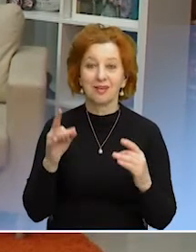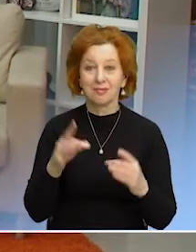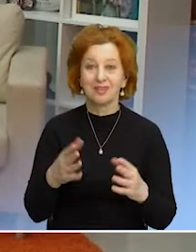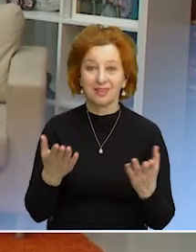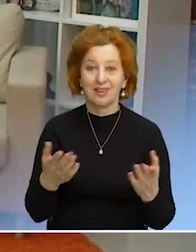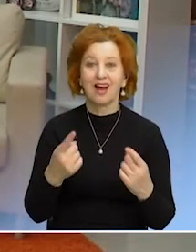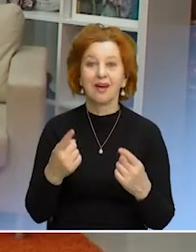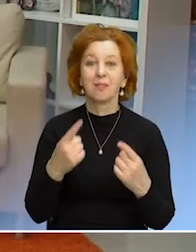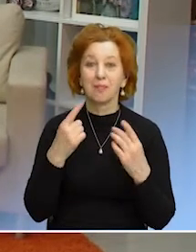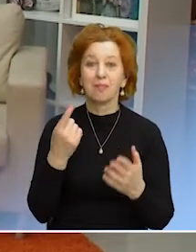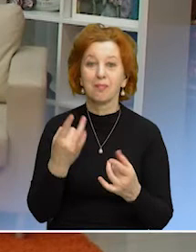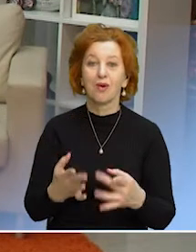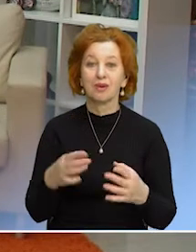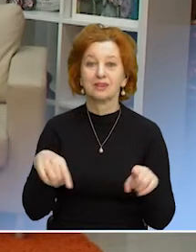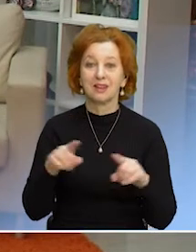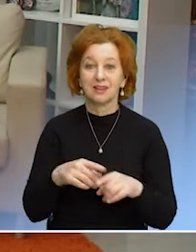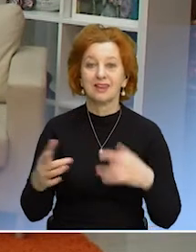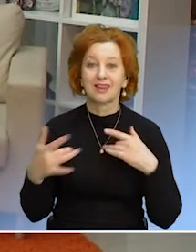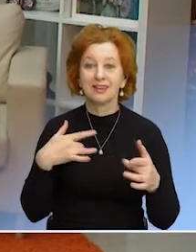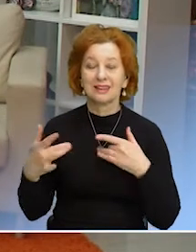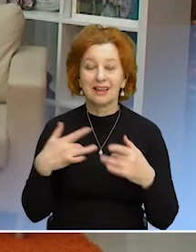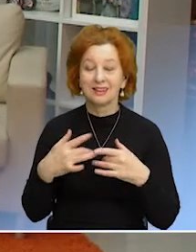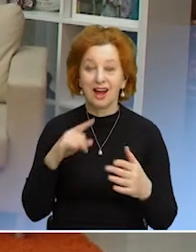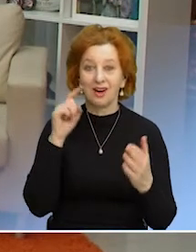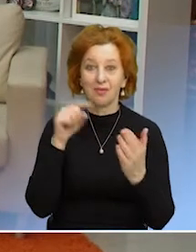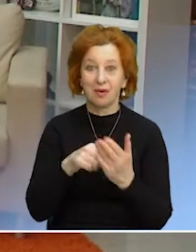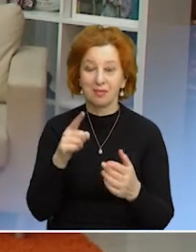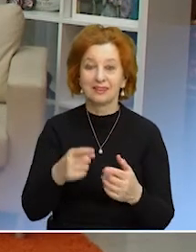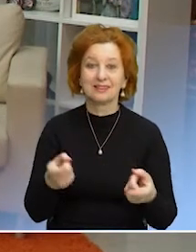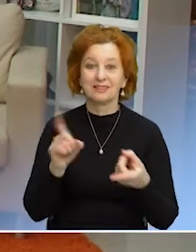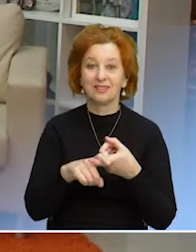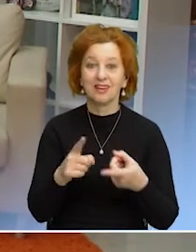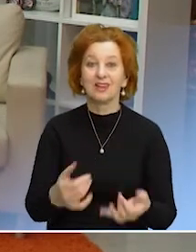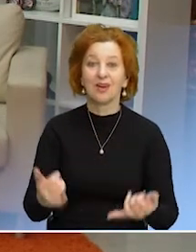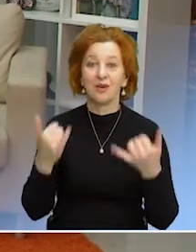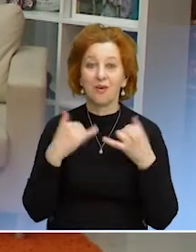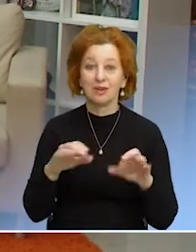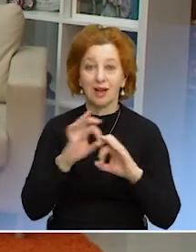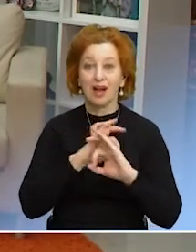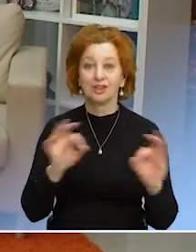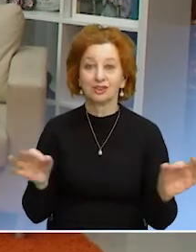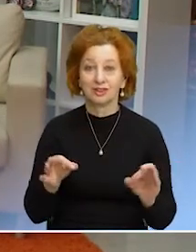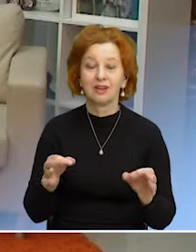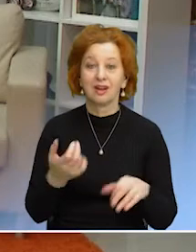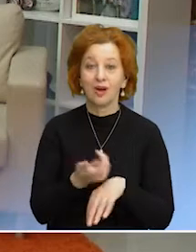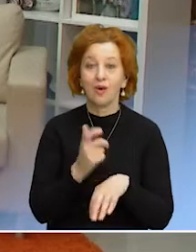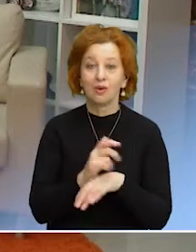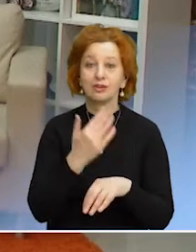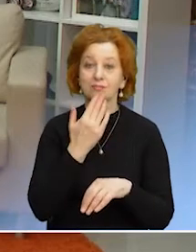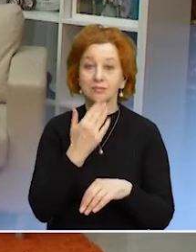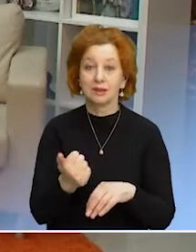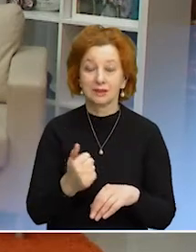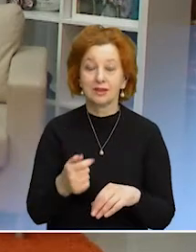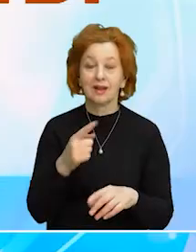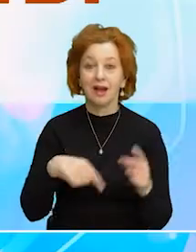бедный Йорик. А, не просто так Геннадий потянула в театральную среду. Все это связано с нашей гостьей, очаровательной и очень